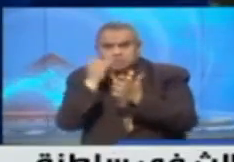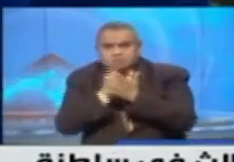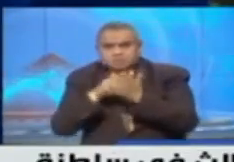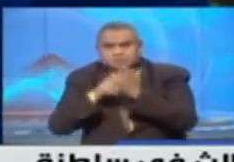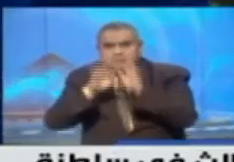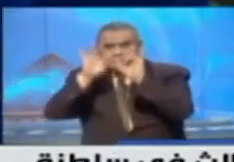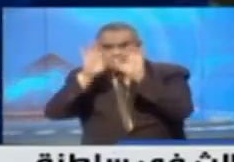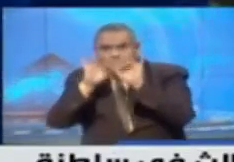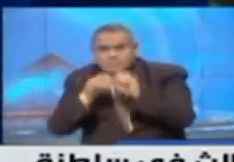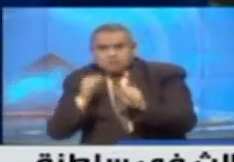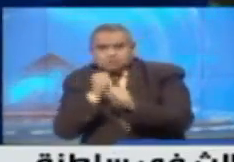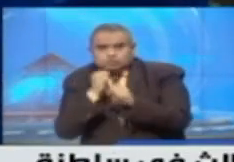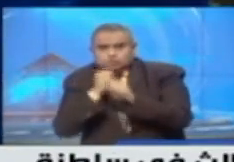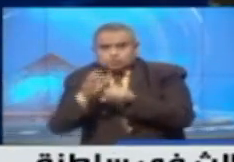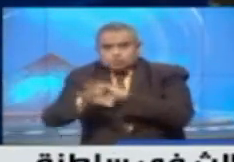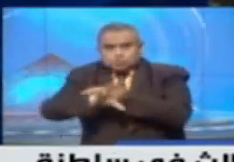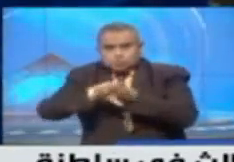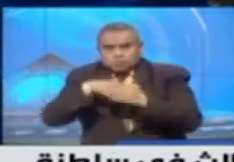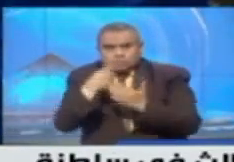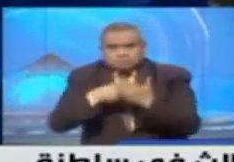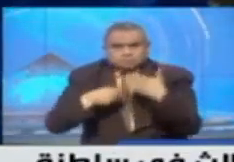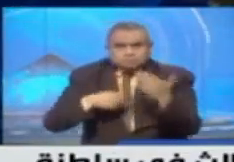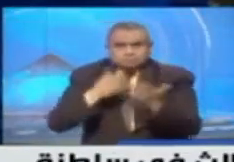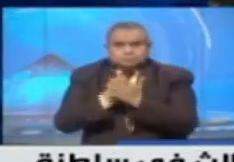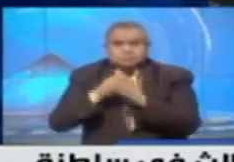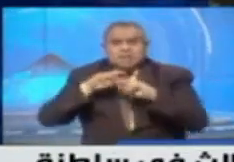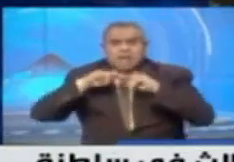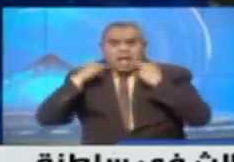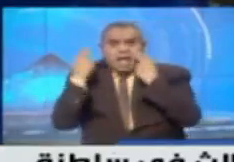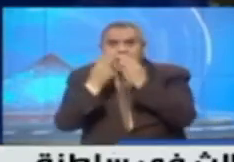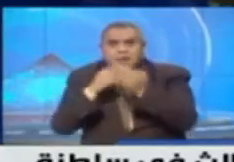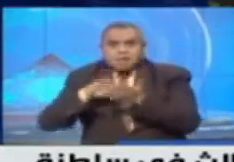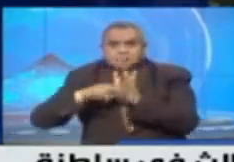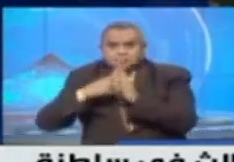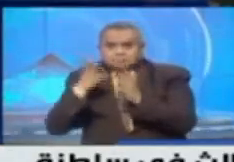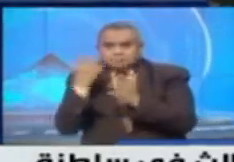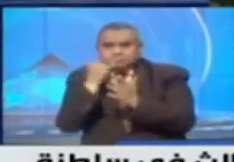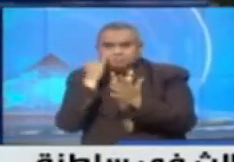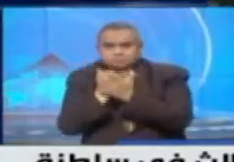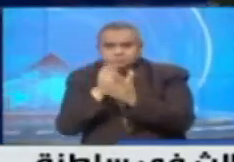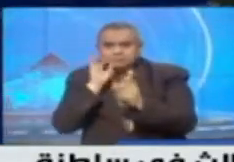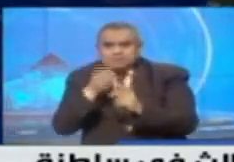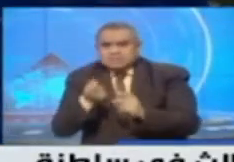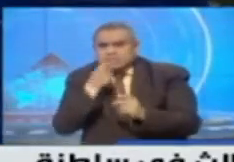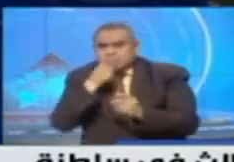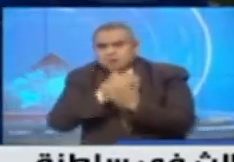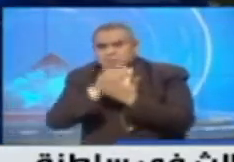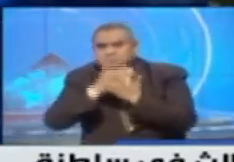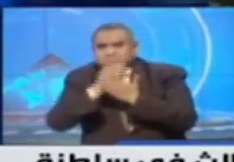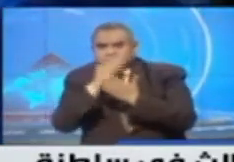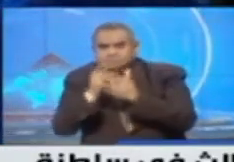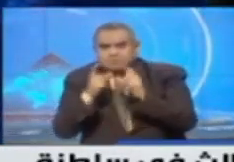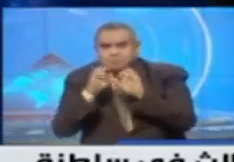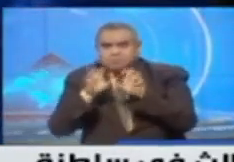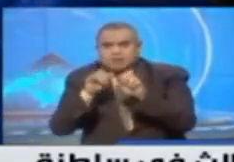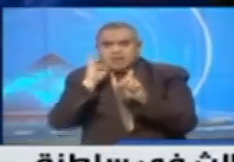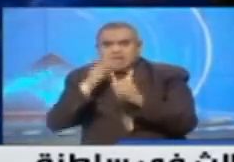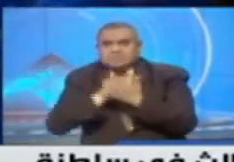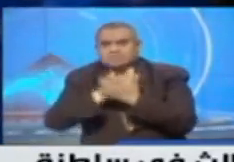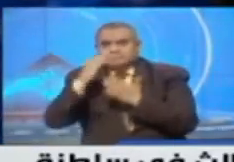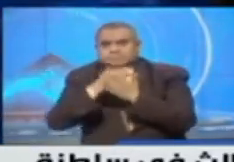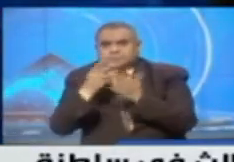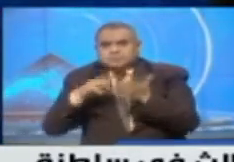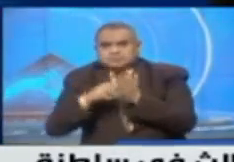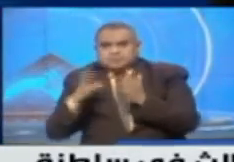على البيانات، بما في ذلك رفع التقارير إلى النظام العالمي لمراقبة مضادات الميكروبات، مؤكدا ضرورة